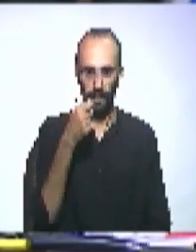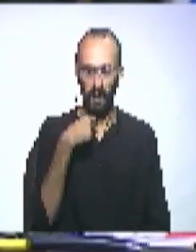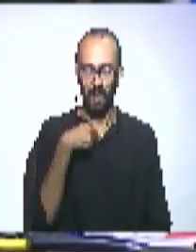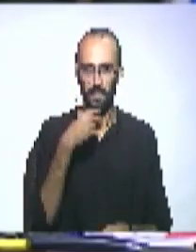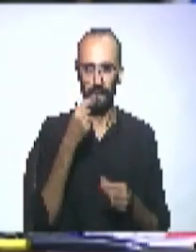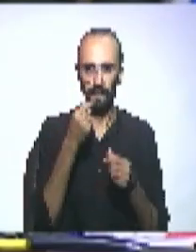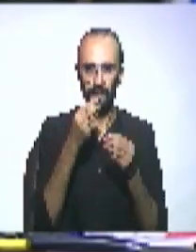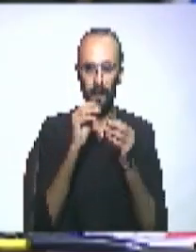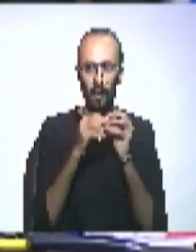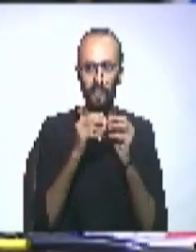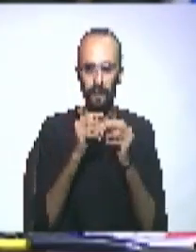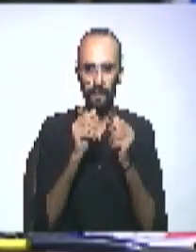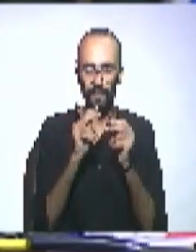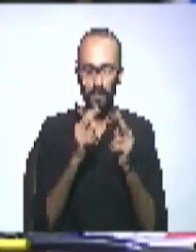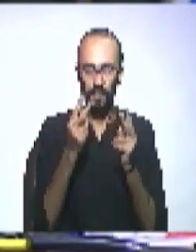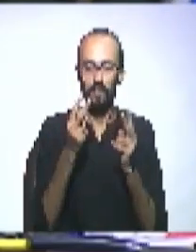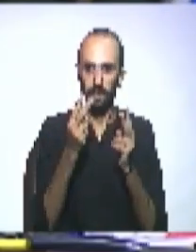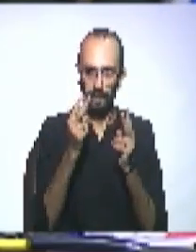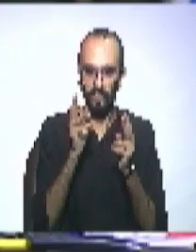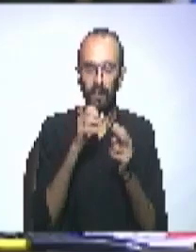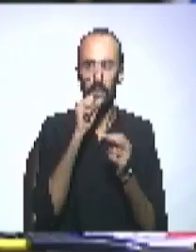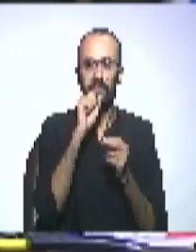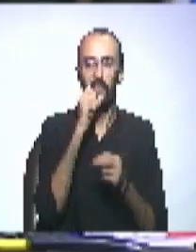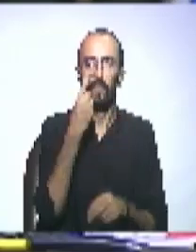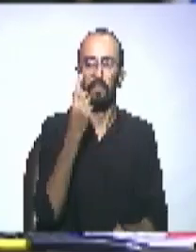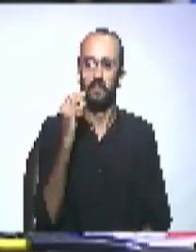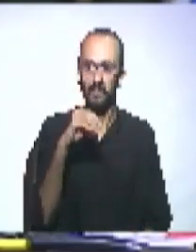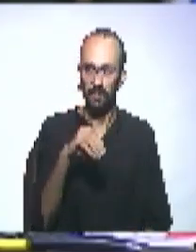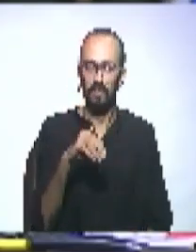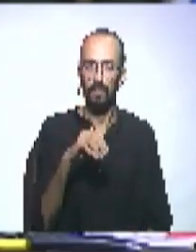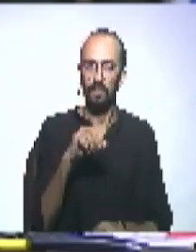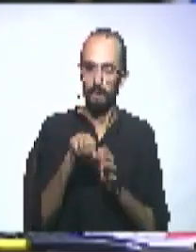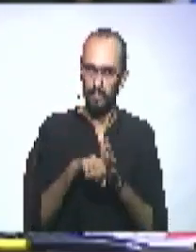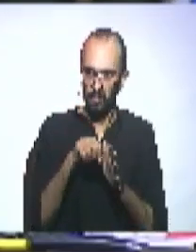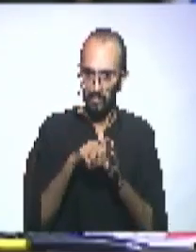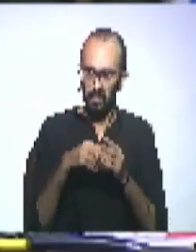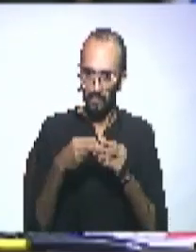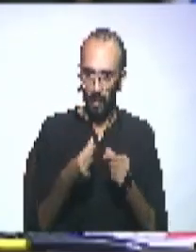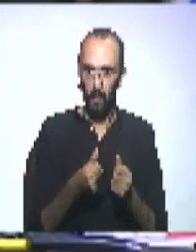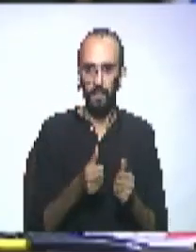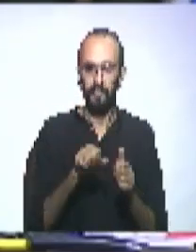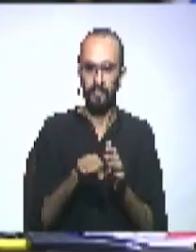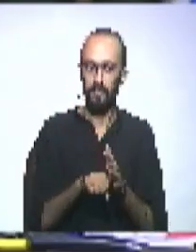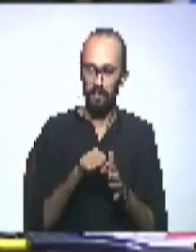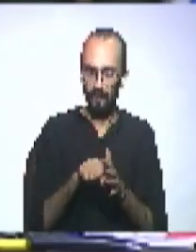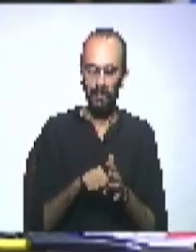يبقى مختلف شويه، ممكن نحط جزرايه تتفرم برده على الناعم كده معاهم،